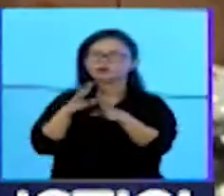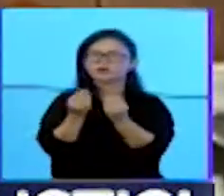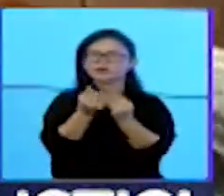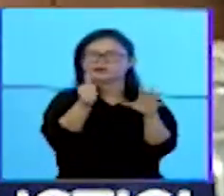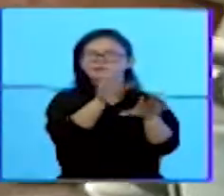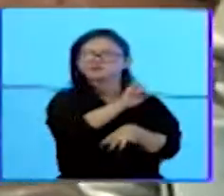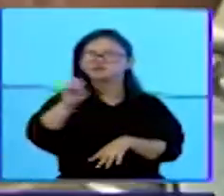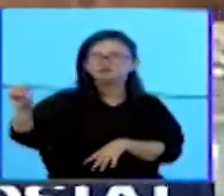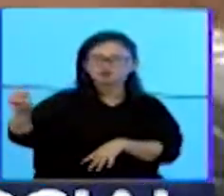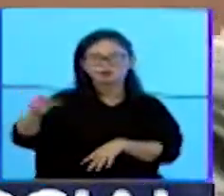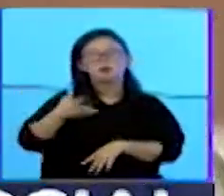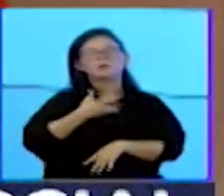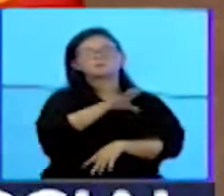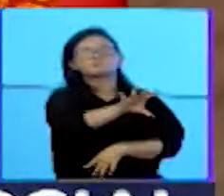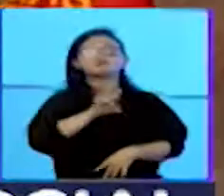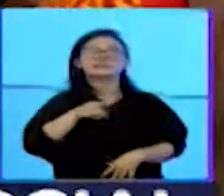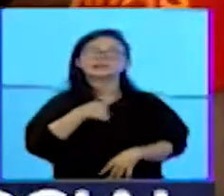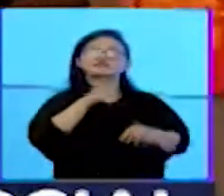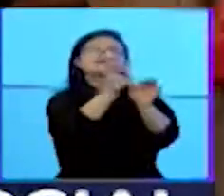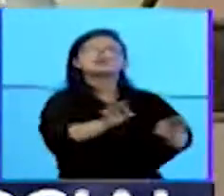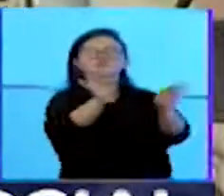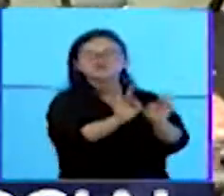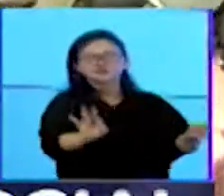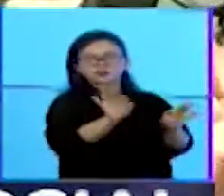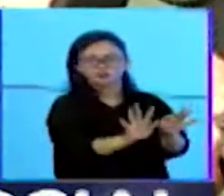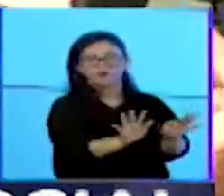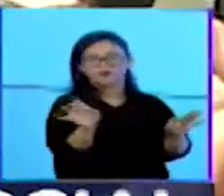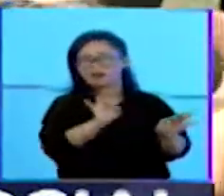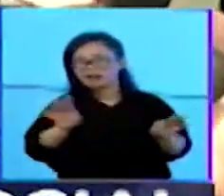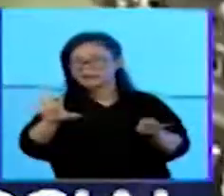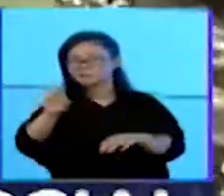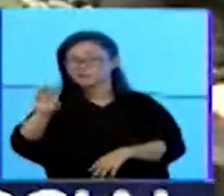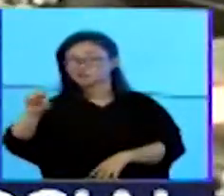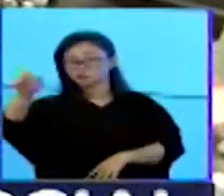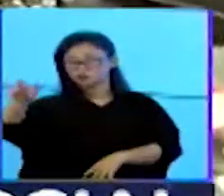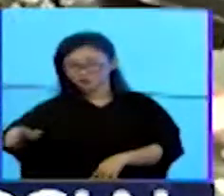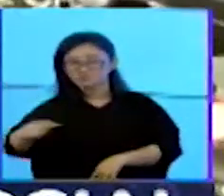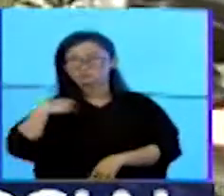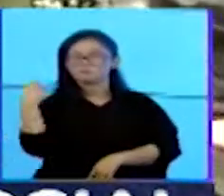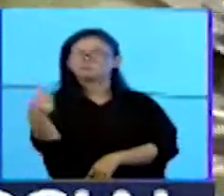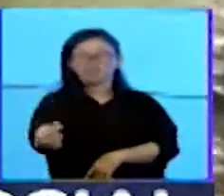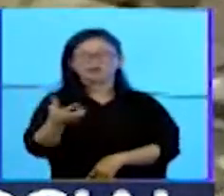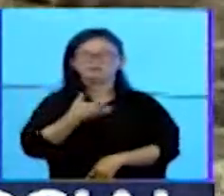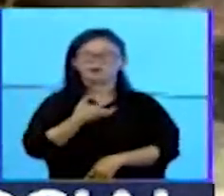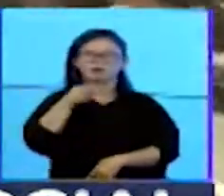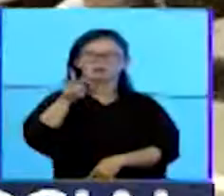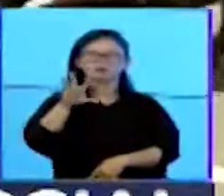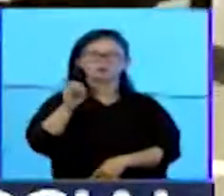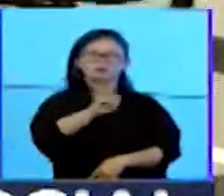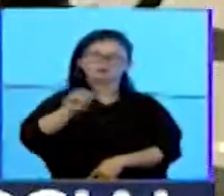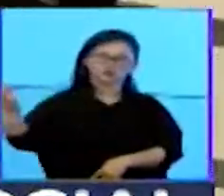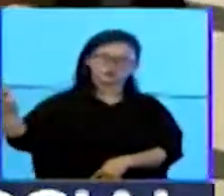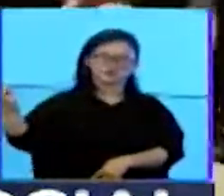warga memilih sanksi sosial yaitu berupa menyapu jalanan sementara hampir 500 warga memilih sanksi denda sebesar